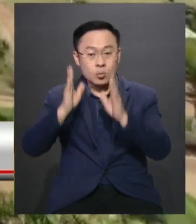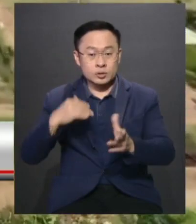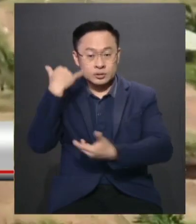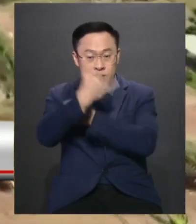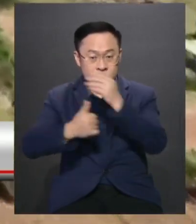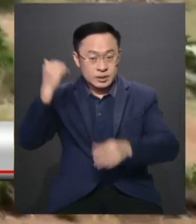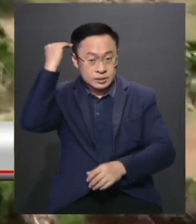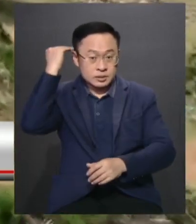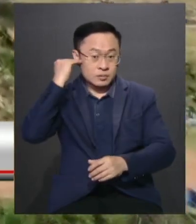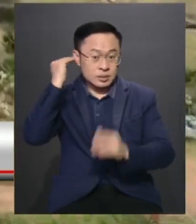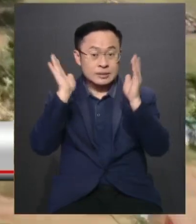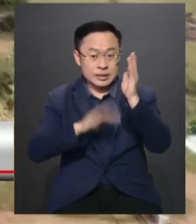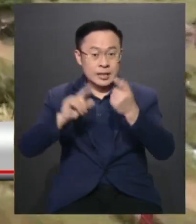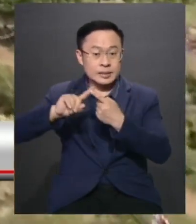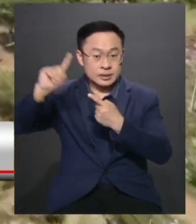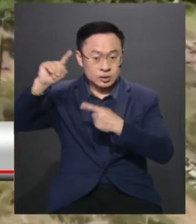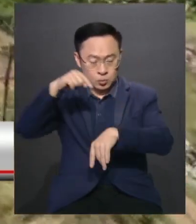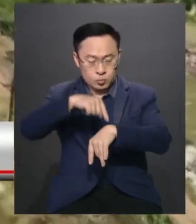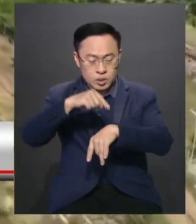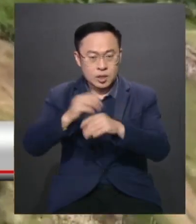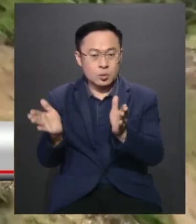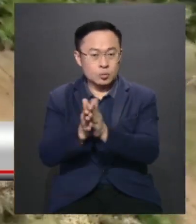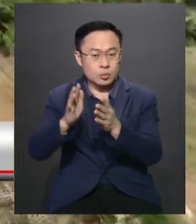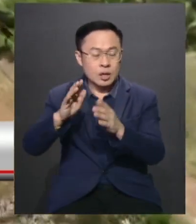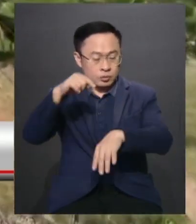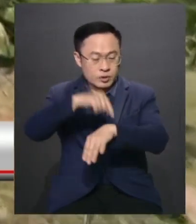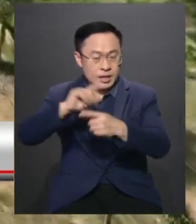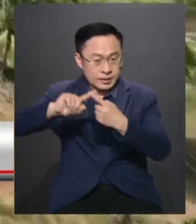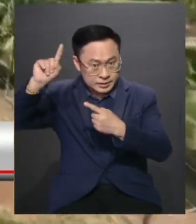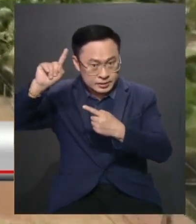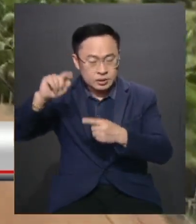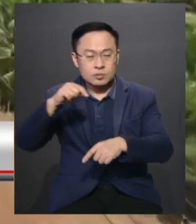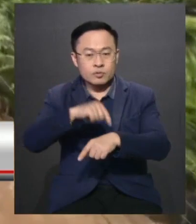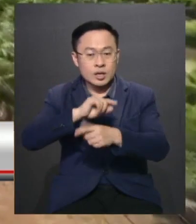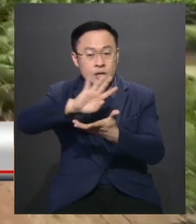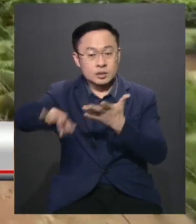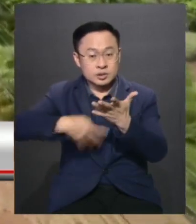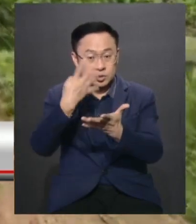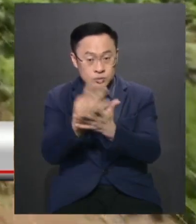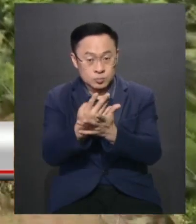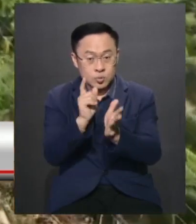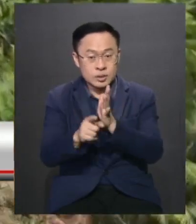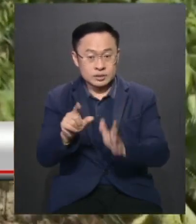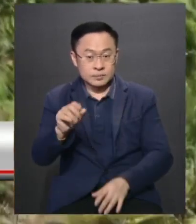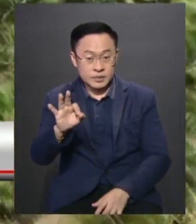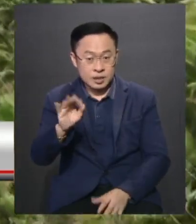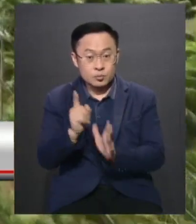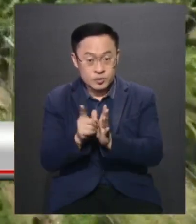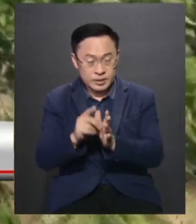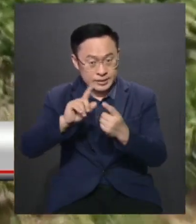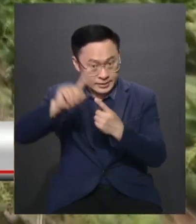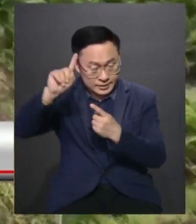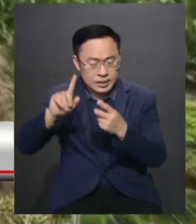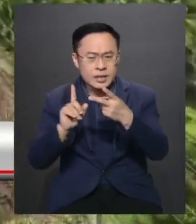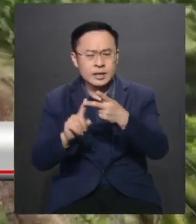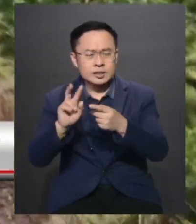สปรินต์หนีกลุ่มในช่วงสุดท้ายนะคะแล้วก็เข้าเส้นชัยเป็นคนแรกค่ะทำเวลาไป4ชั่วโมง29วินาทีอันดับที่2นะค